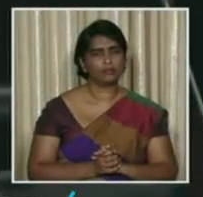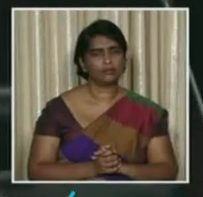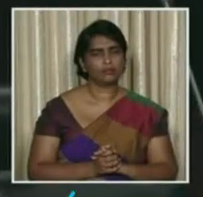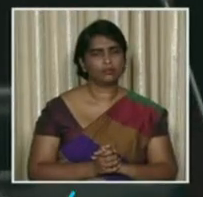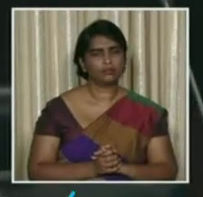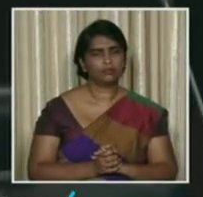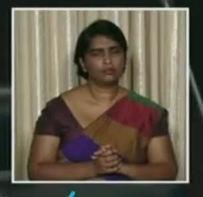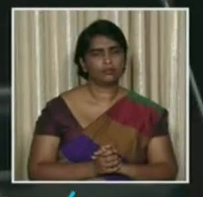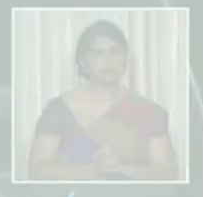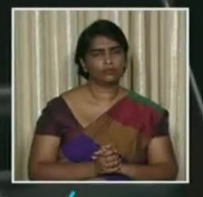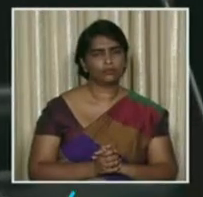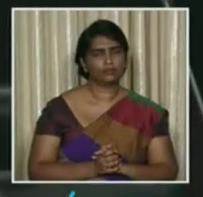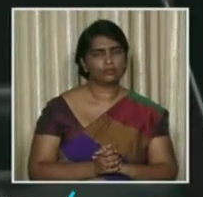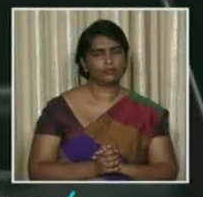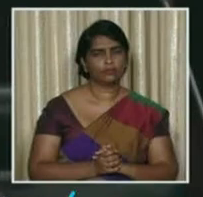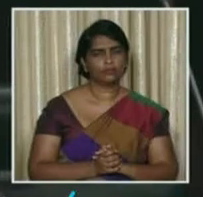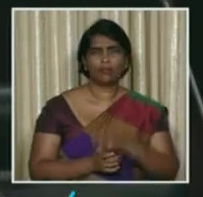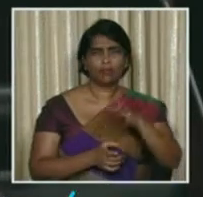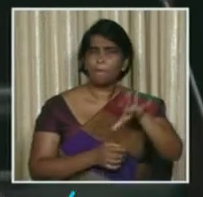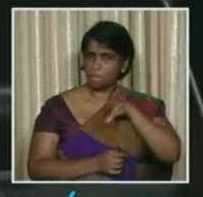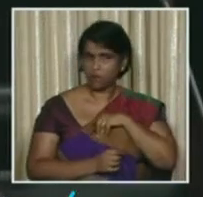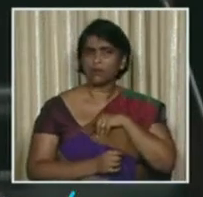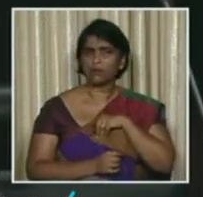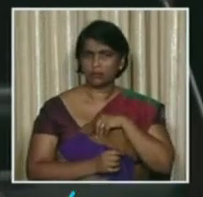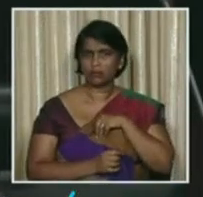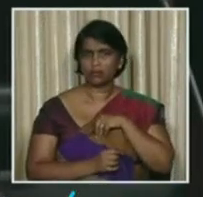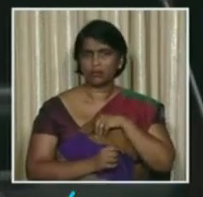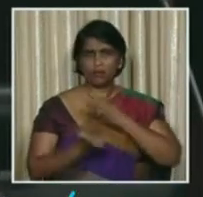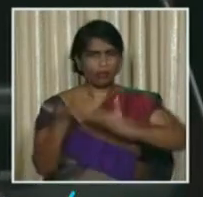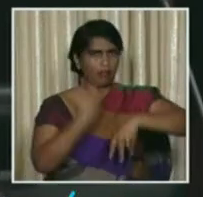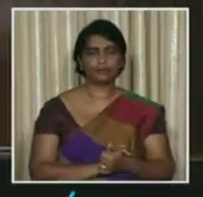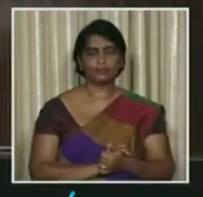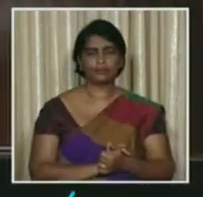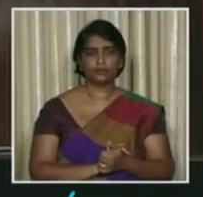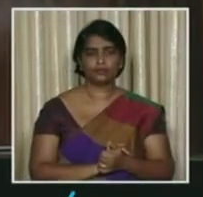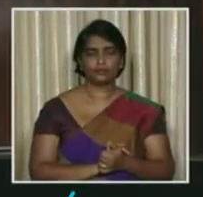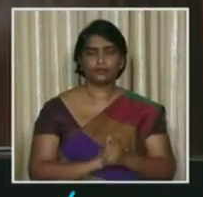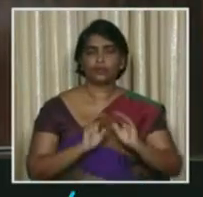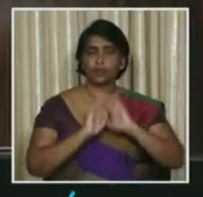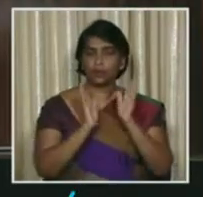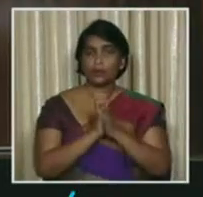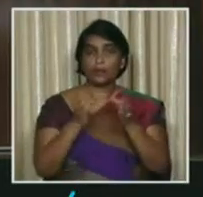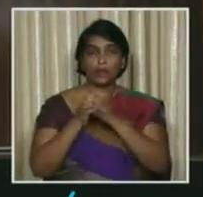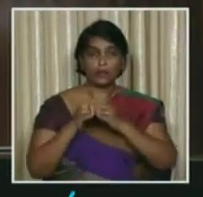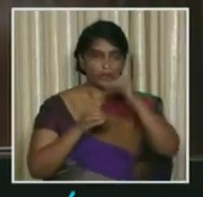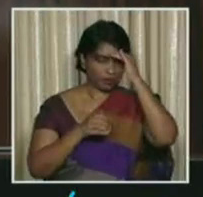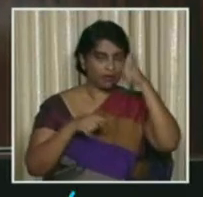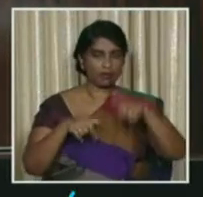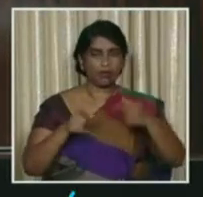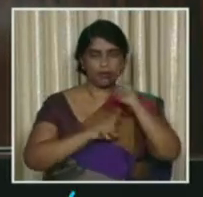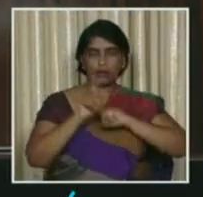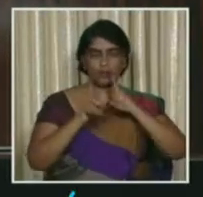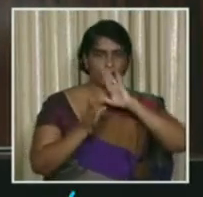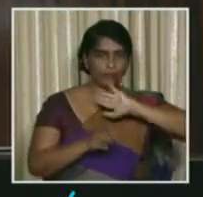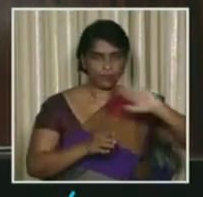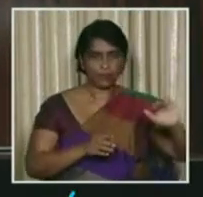මගේ කතාව කරලා ඉවරනාට පස්සේ ඔබතුමා පිළිගන්න ඕනේ මේකේ සම්පූර්ණ වැඩේ අවුල් කළේ කවුද කියන එක. සියලුම පක්ෂ නායකයින්ට මේ අවස්ථාවේ අපි රැස්වීමකට